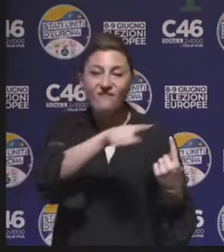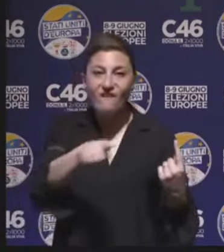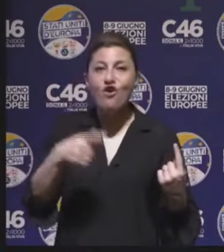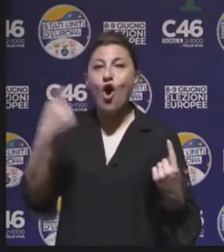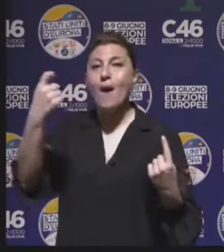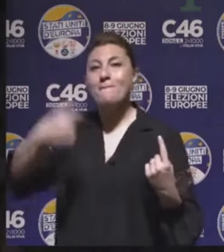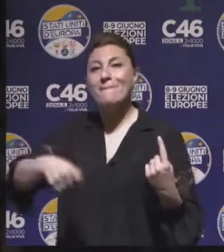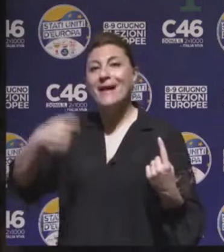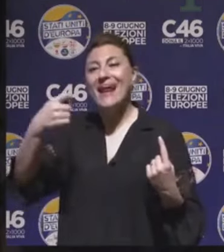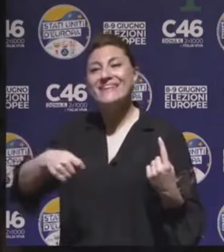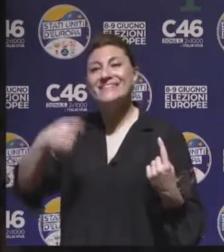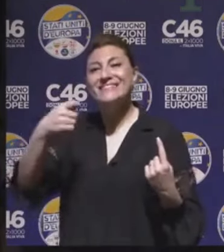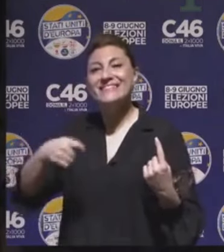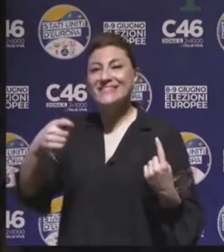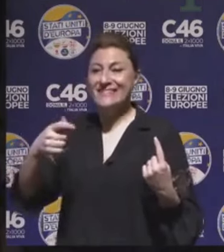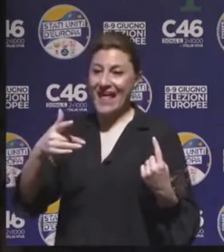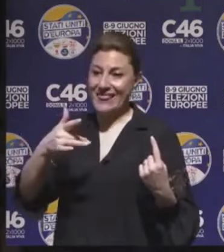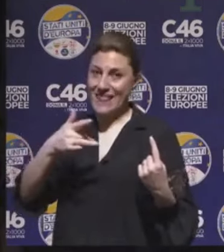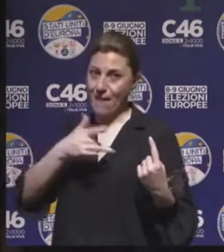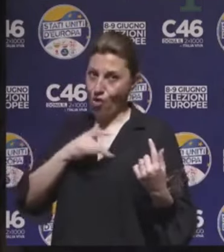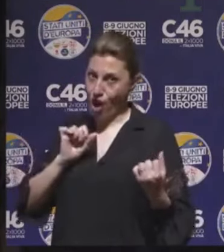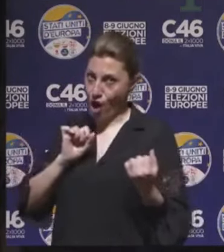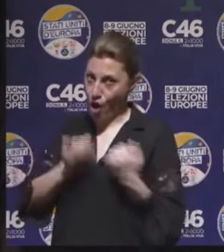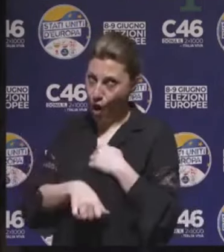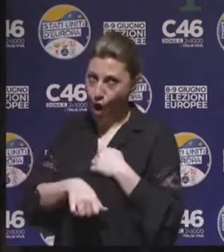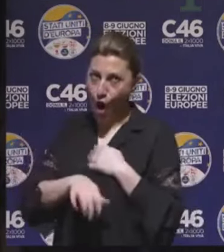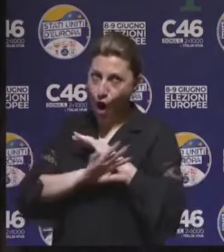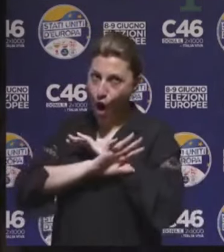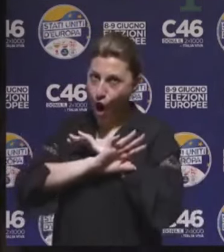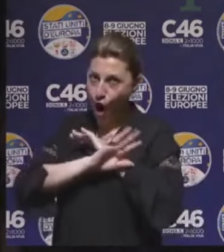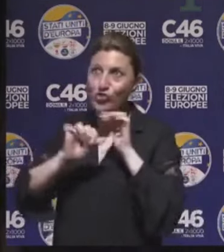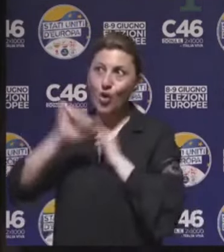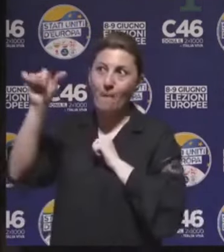presidente più amorale della storia italiana